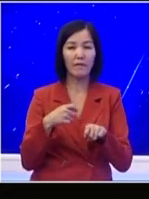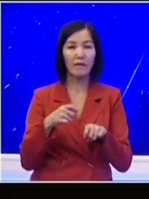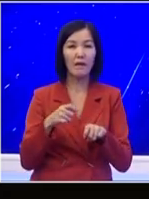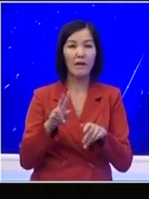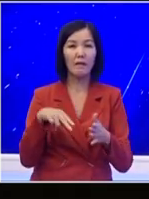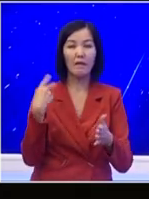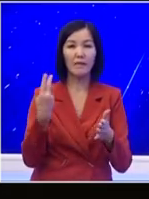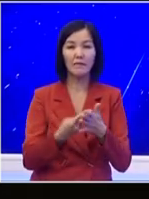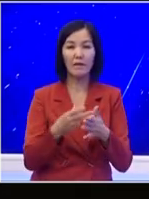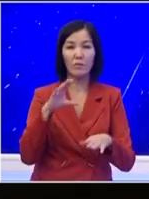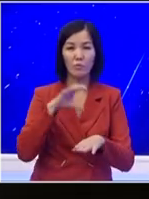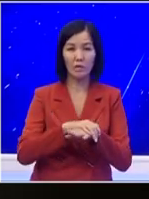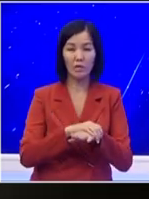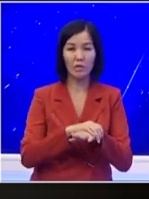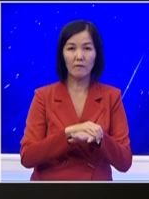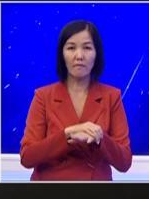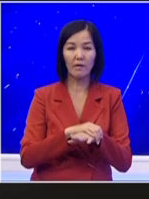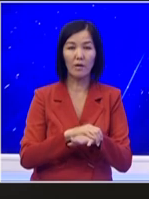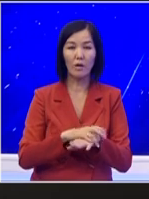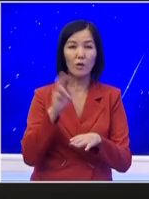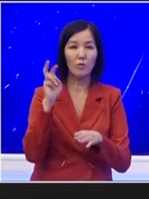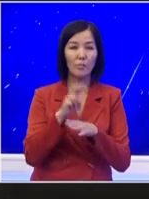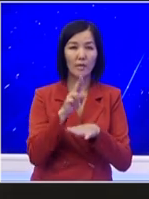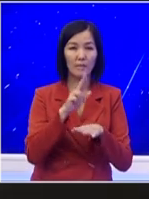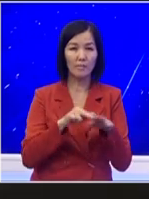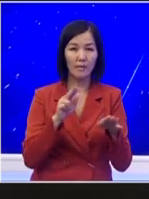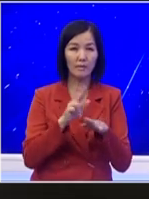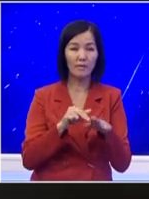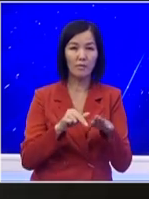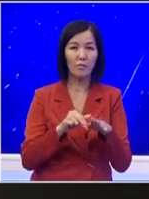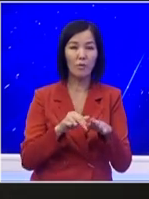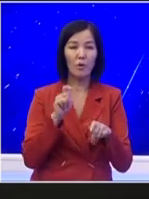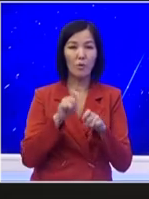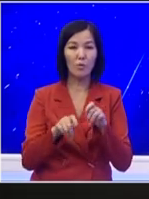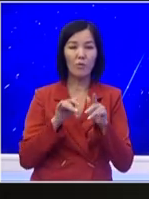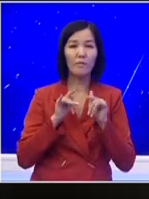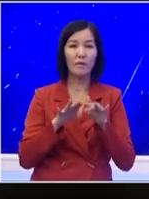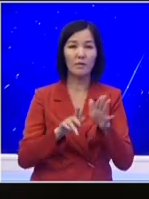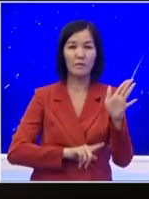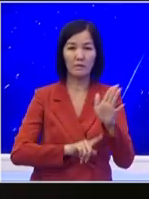асфальт и удерживали его в таком положении до приезда сотрудников полиции. Заведено уголовное дело.